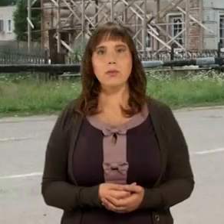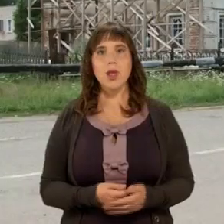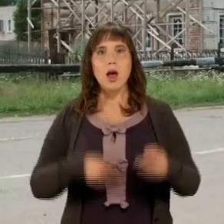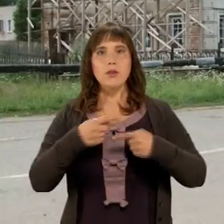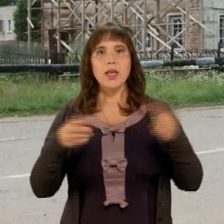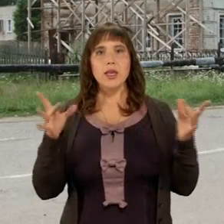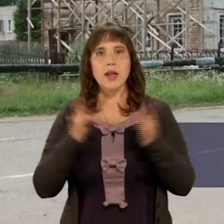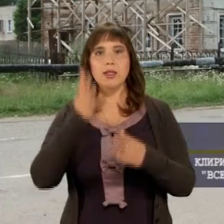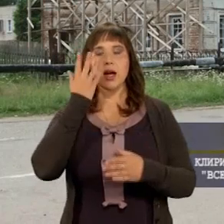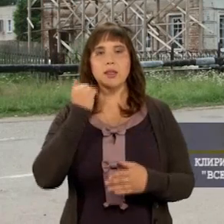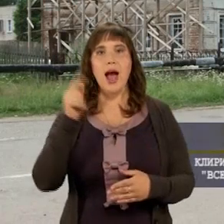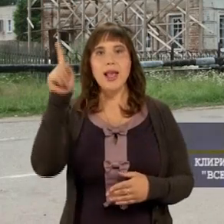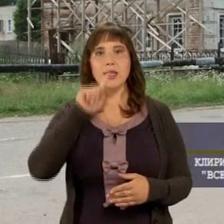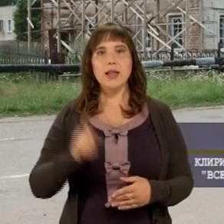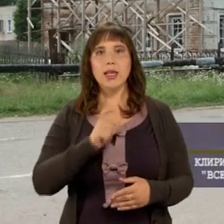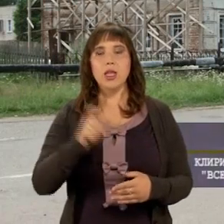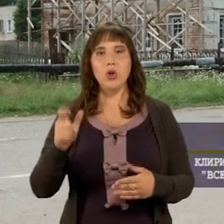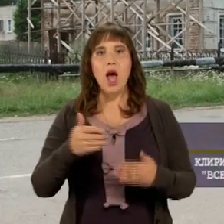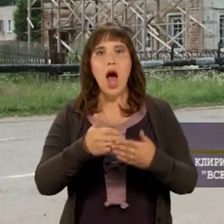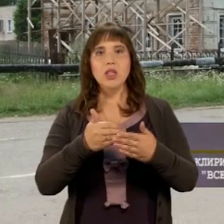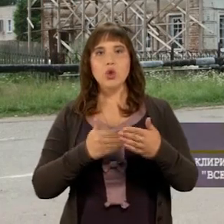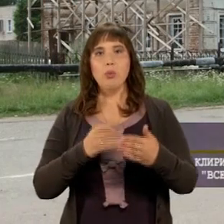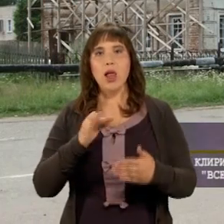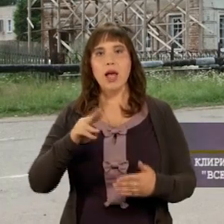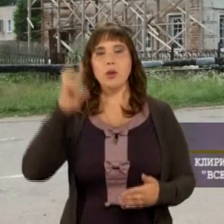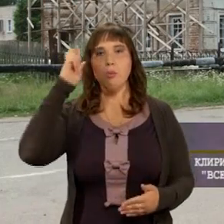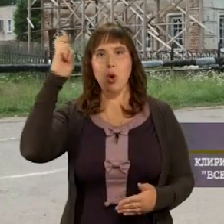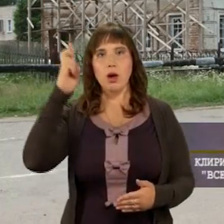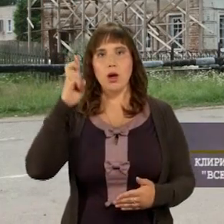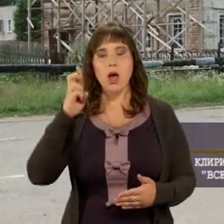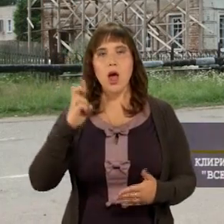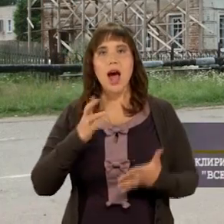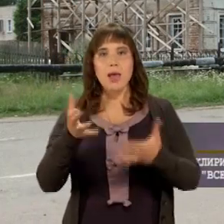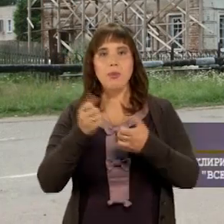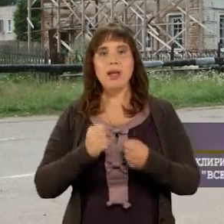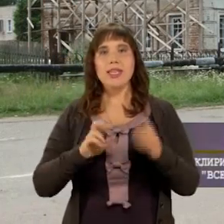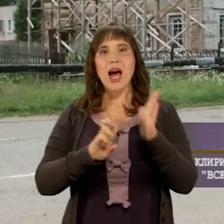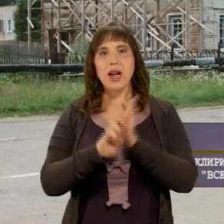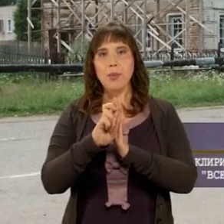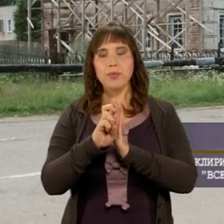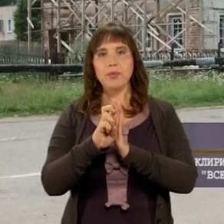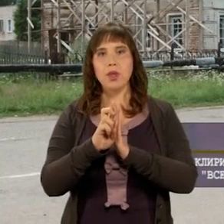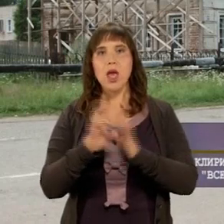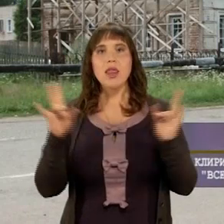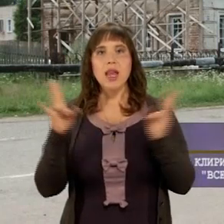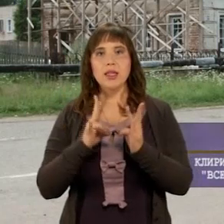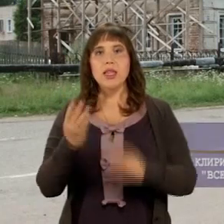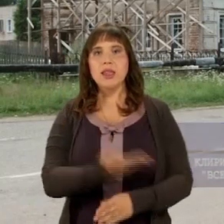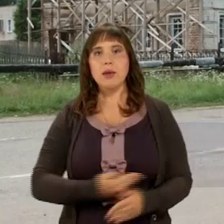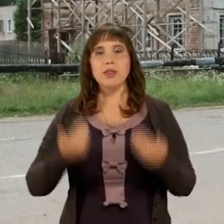Всякий раз, когда израильский народ отступал от Бога, у него отнимался храм. Стоит ли нам